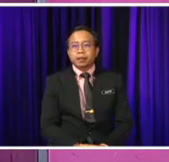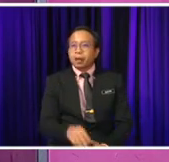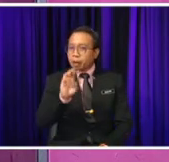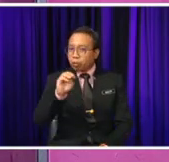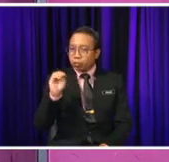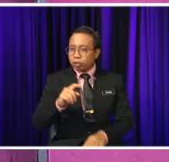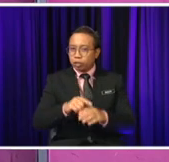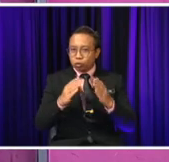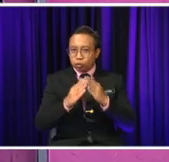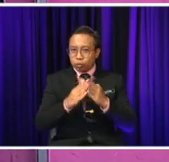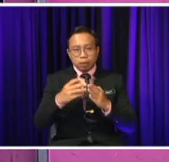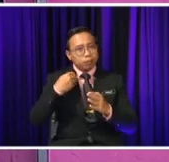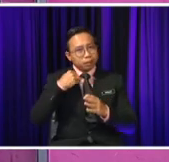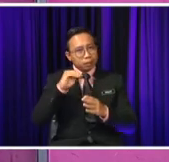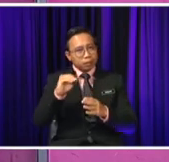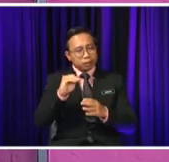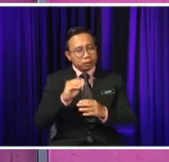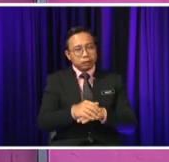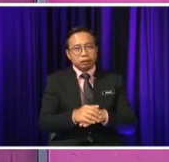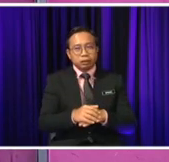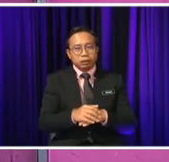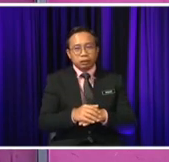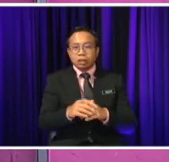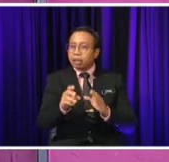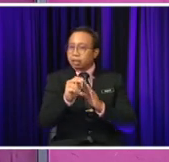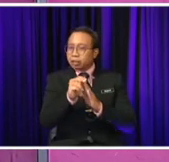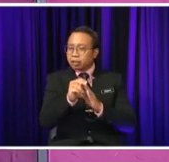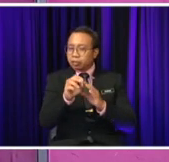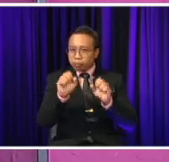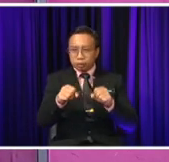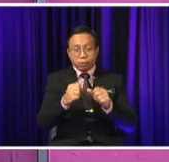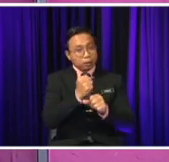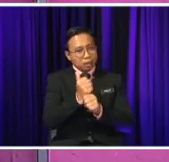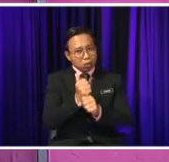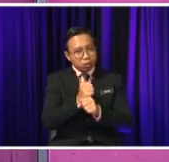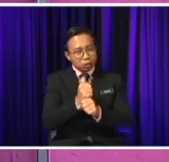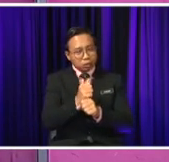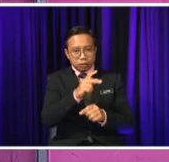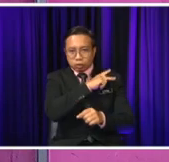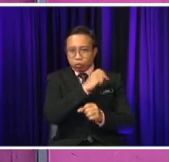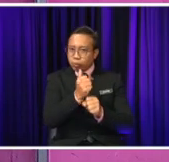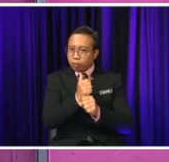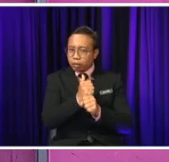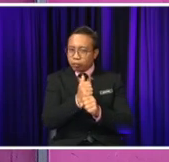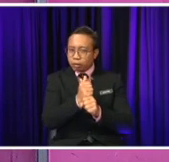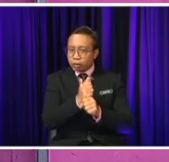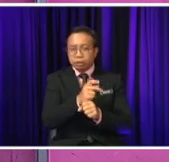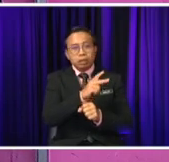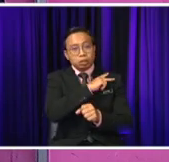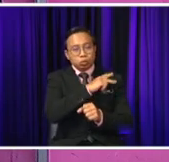murid-murid di rumah mereka ini kalau yang tercantik sebagai ketua kelas pengawas ketua pengawas ketua